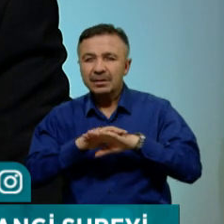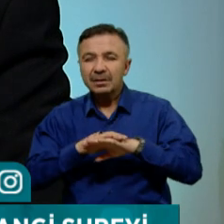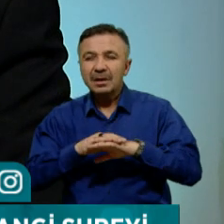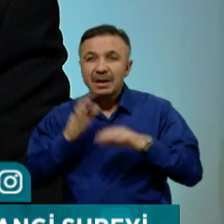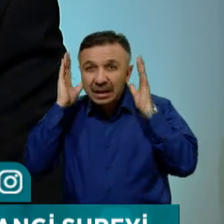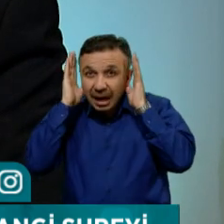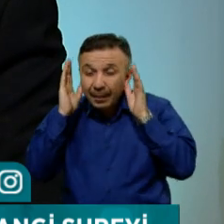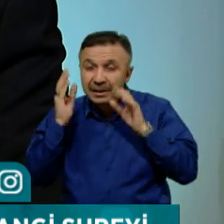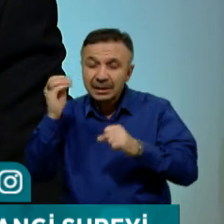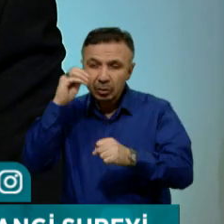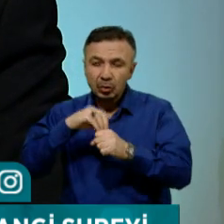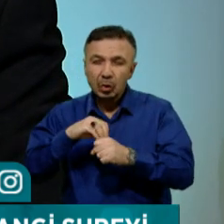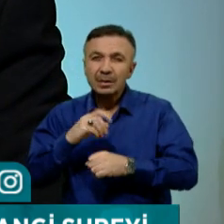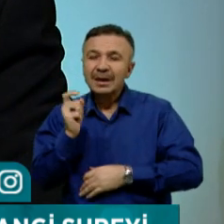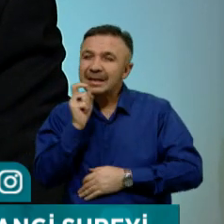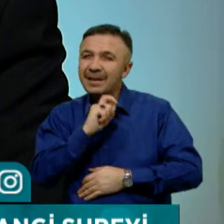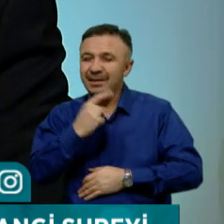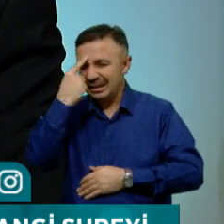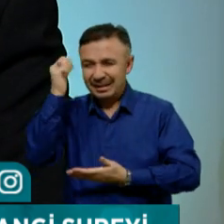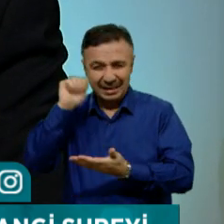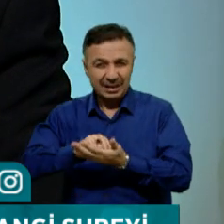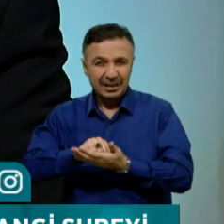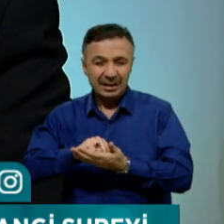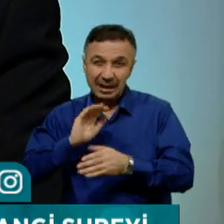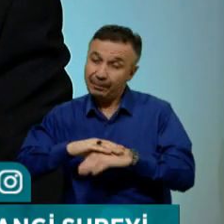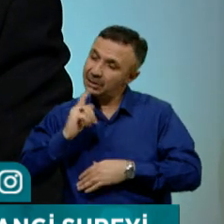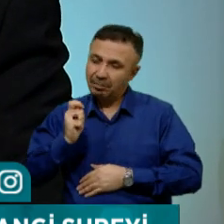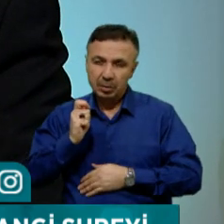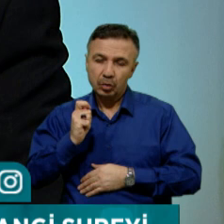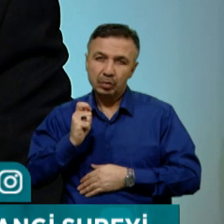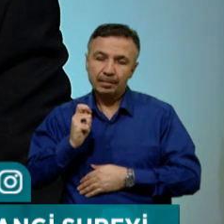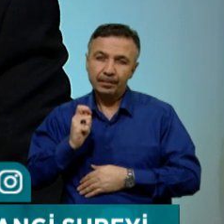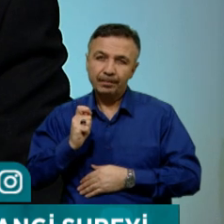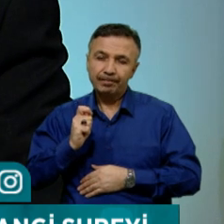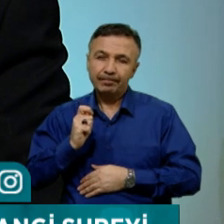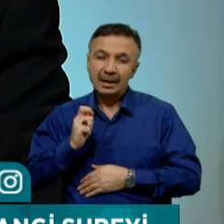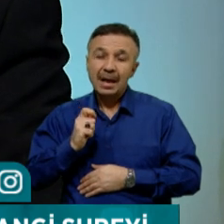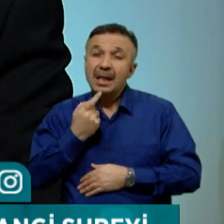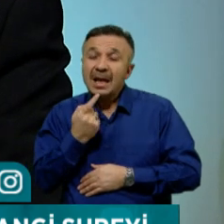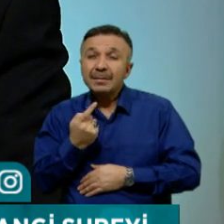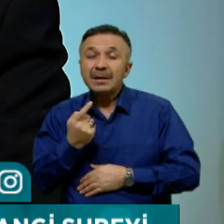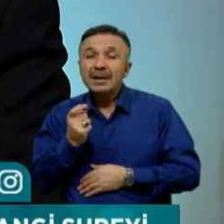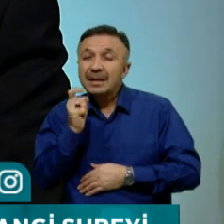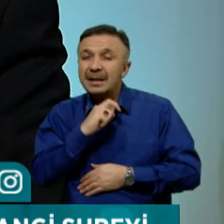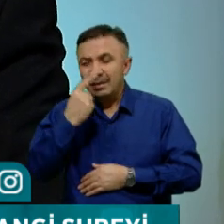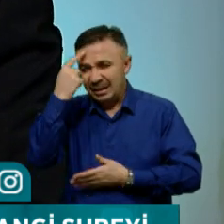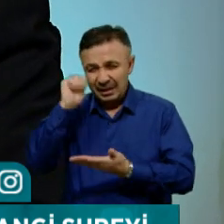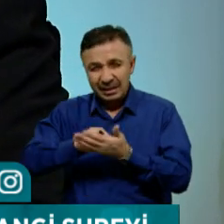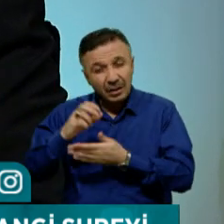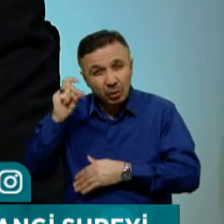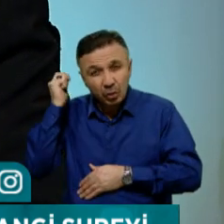Tabii ki Yapmak durumunda Eğer bu şekilde şüpheye düşer unutursa diyelim ki Sev secdesini de unuttu